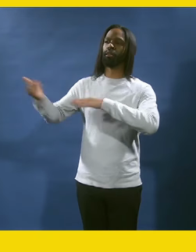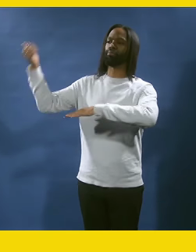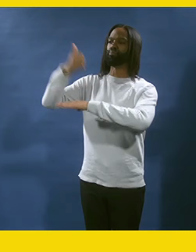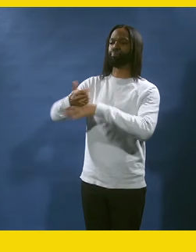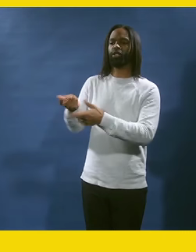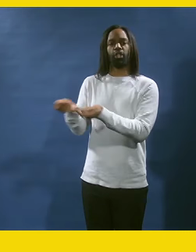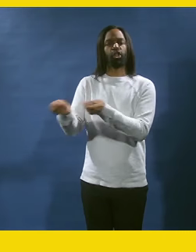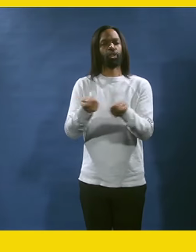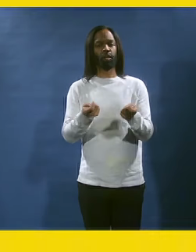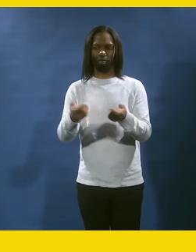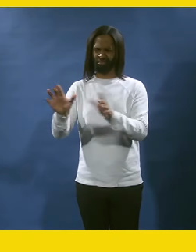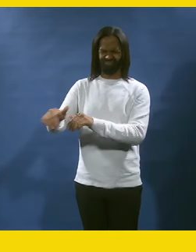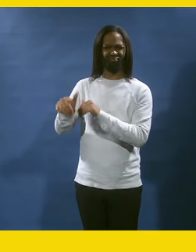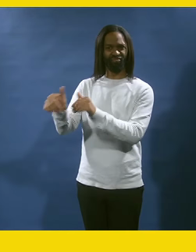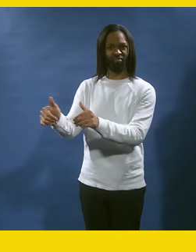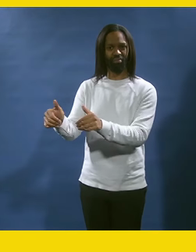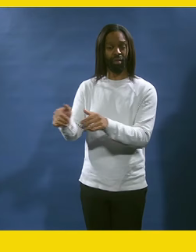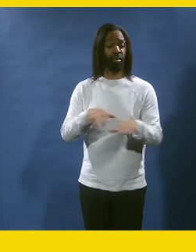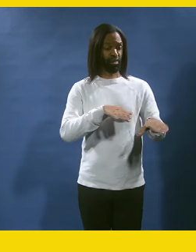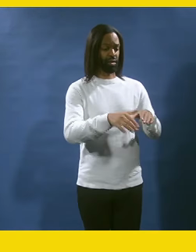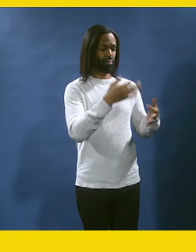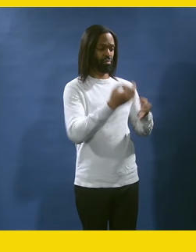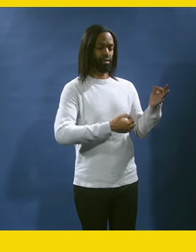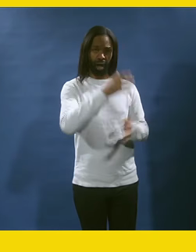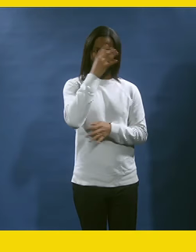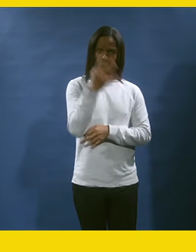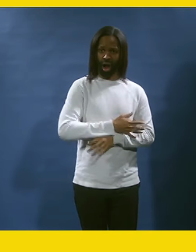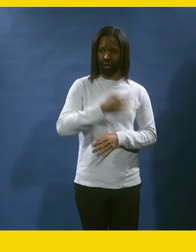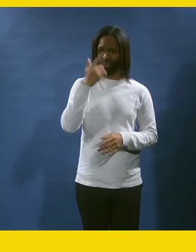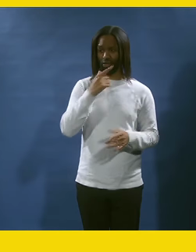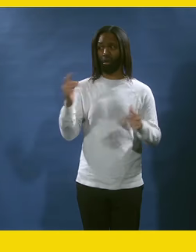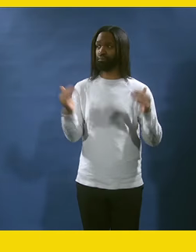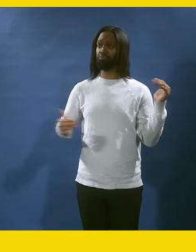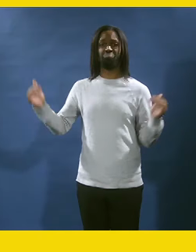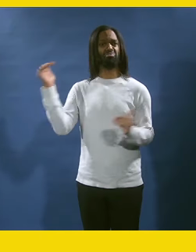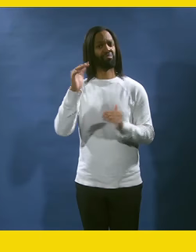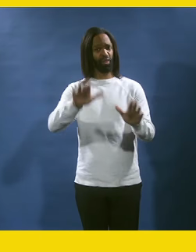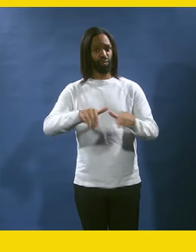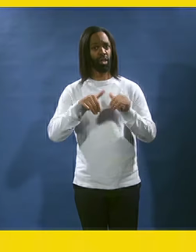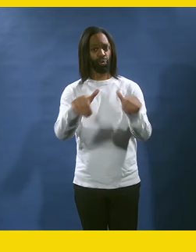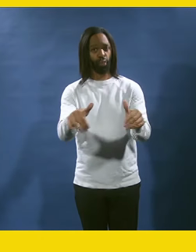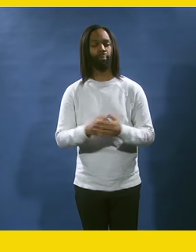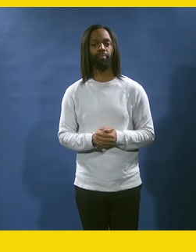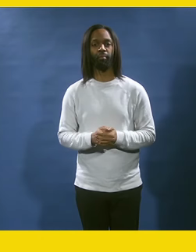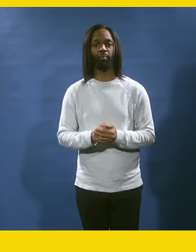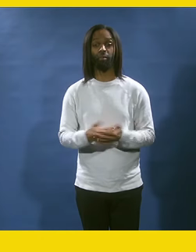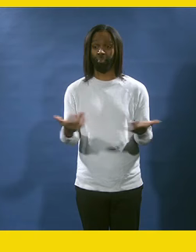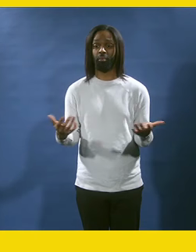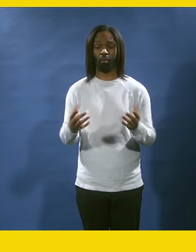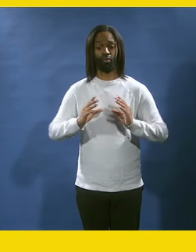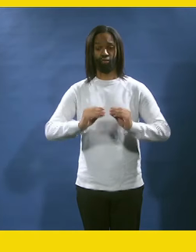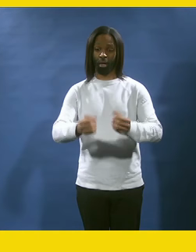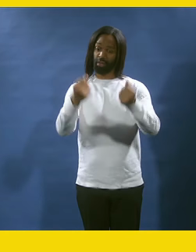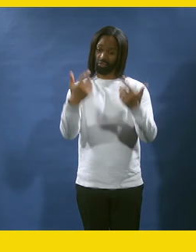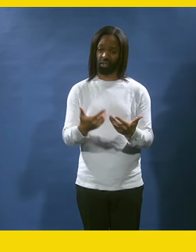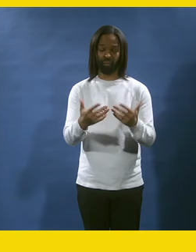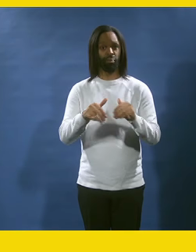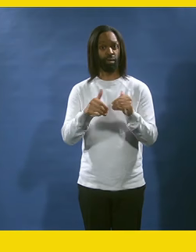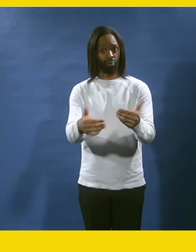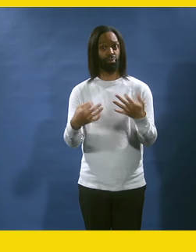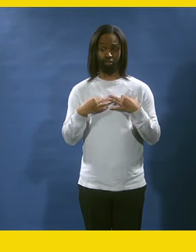prospère sur la lâcheté du système judiciaire. Cette impunité se lit dans les chiffres. Elle est